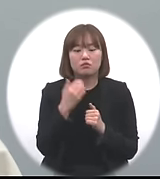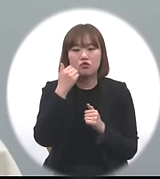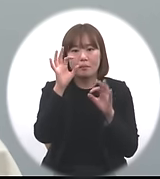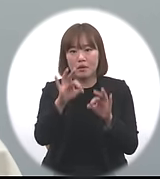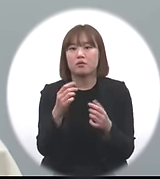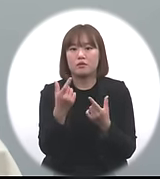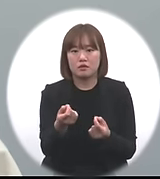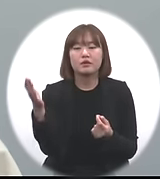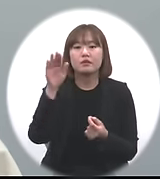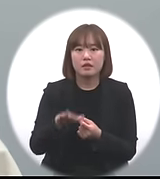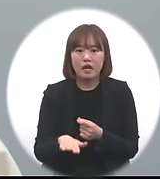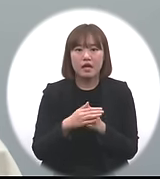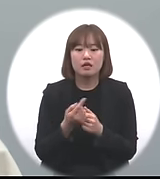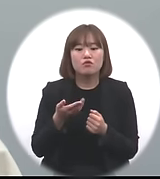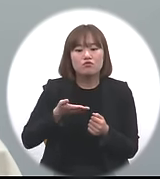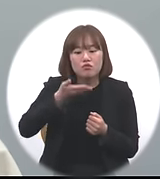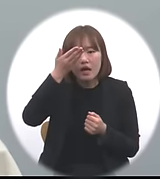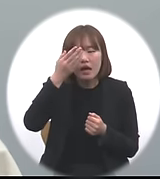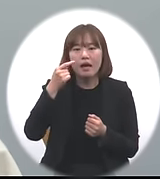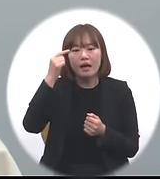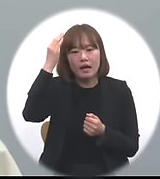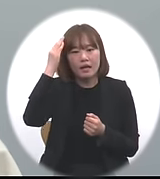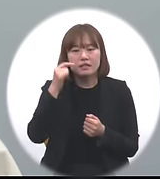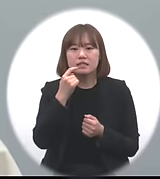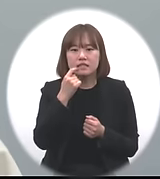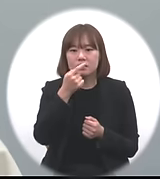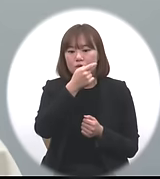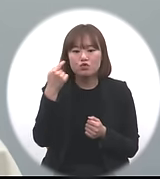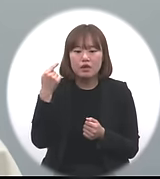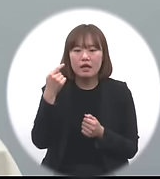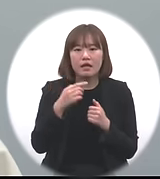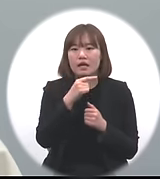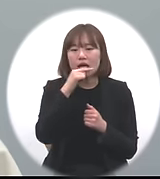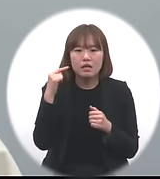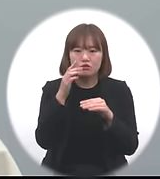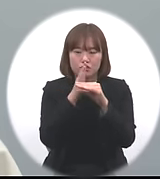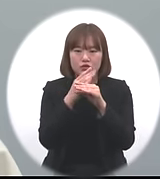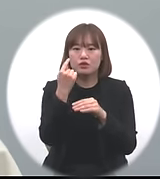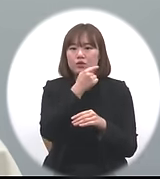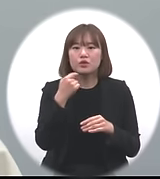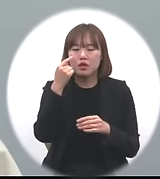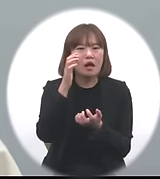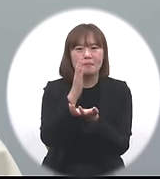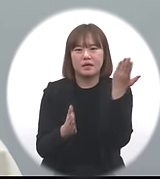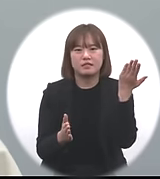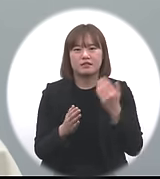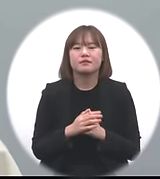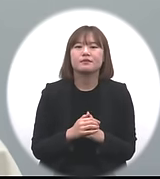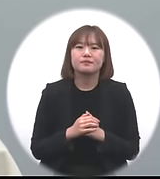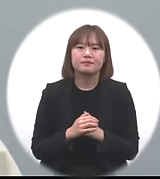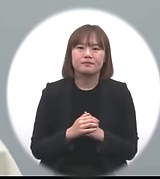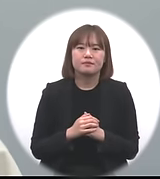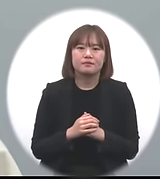좁아요. 누가 봐도 그렇습니다. 그런데요, 저 위에 쪽에 하얀색 선, 위에 니 가운데, 아래 니 가운데 두개 가운데 선이 안 맞죠?